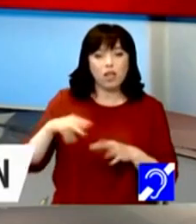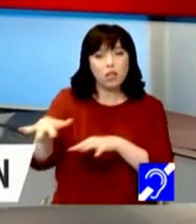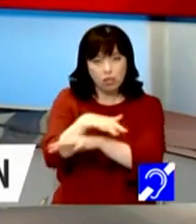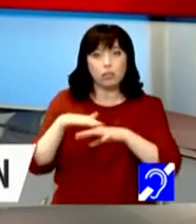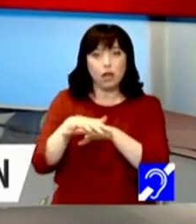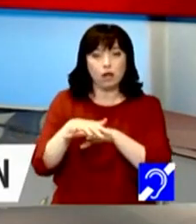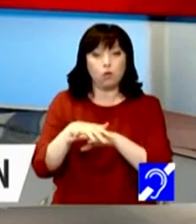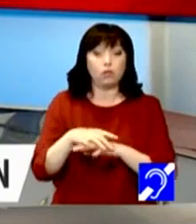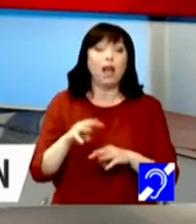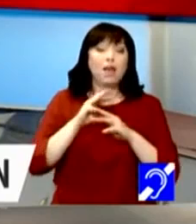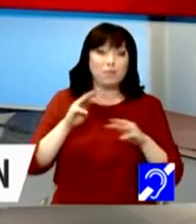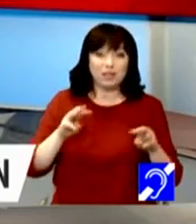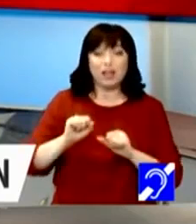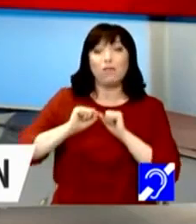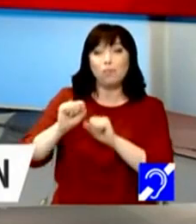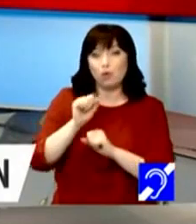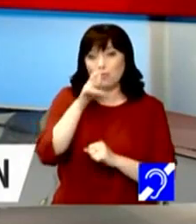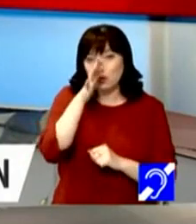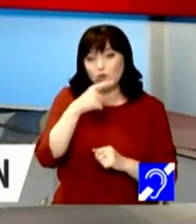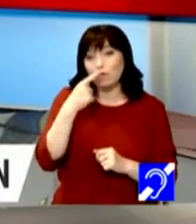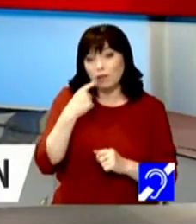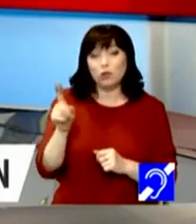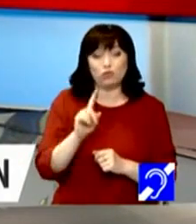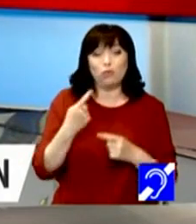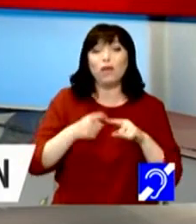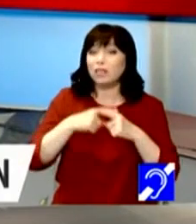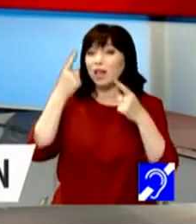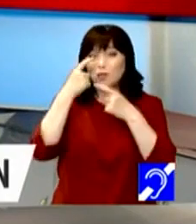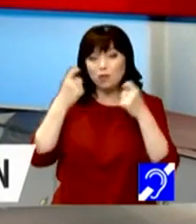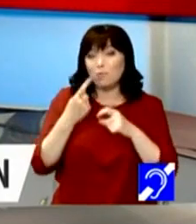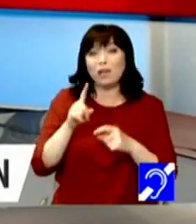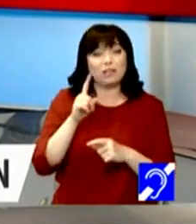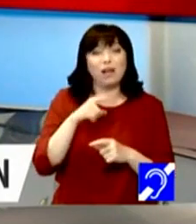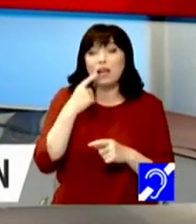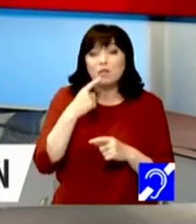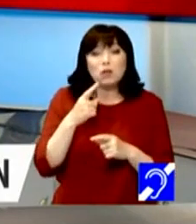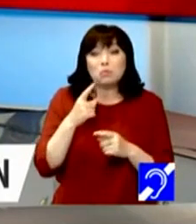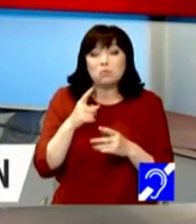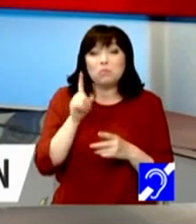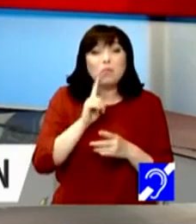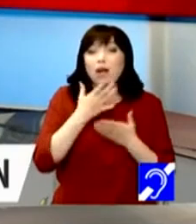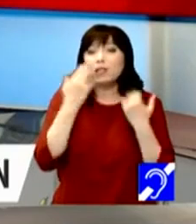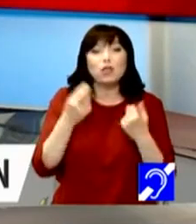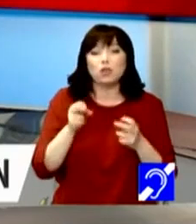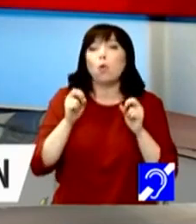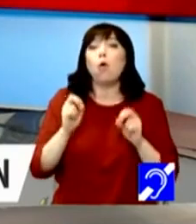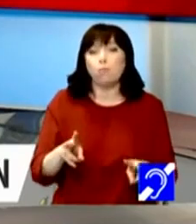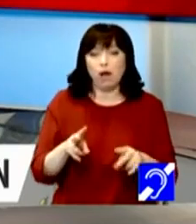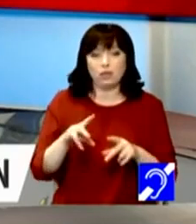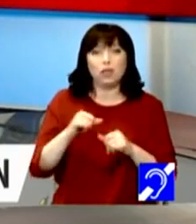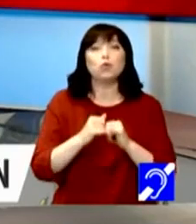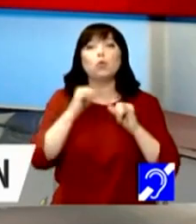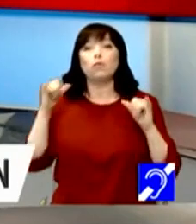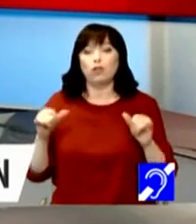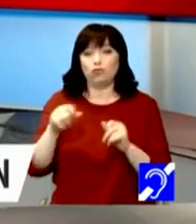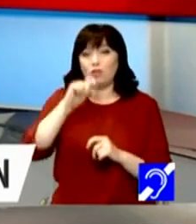sale. Ministerul Apărării de la Chișinău anunță că informațiile pe care le deține nu indică acum un risc de extindere a